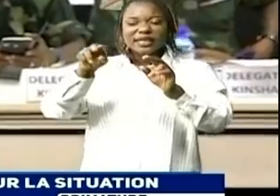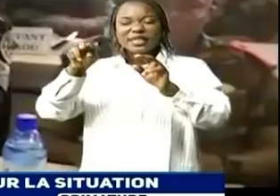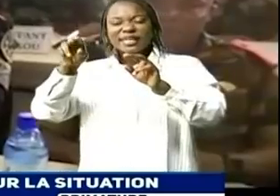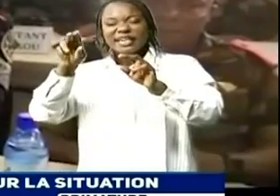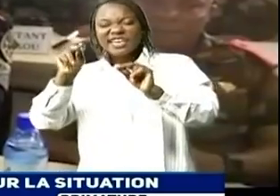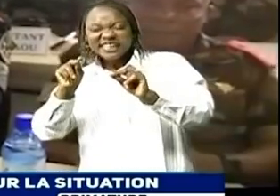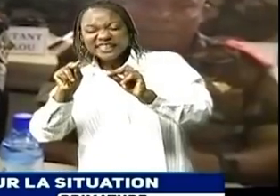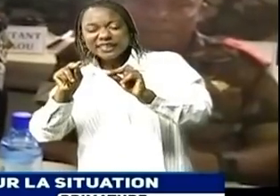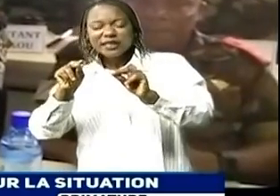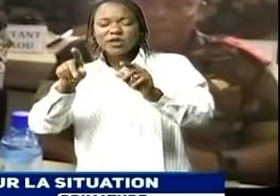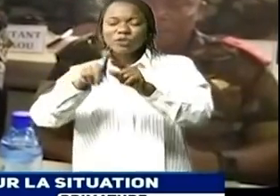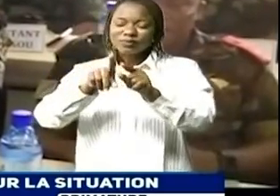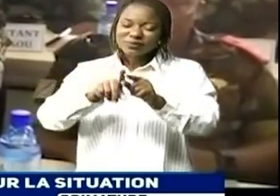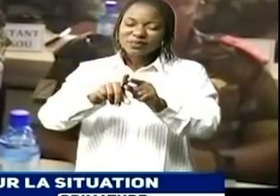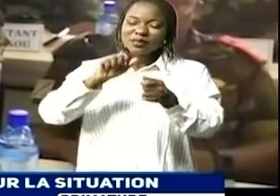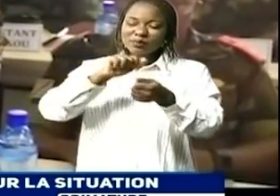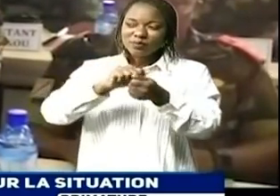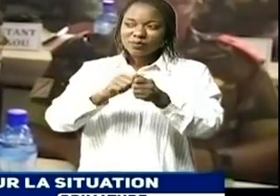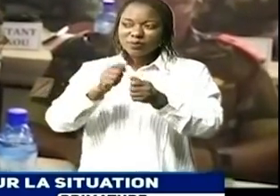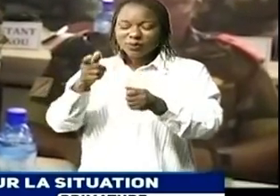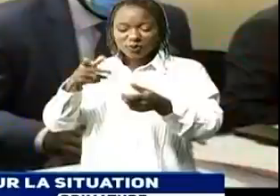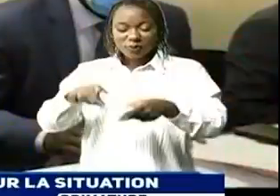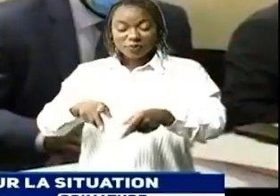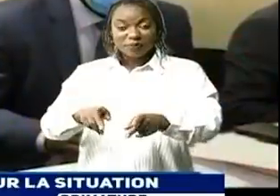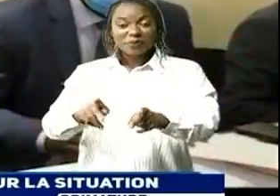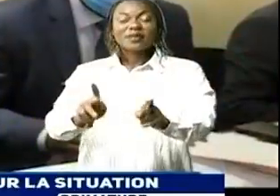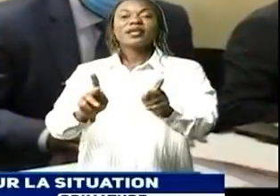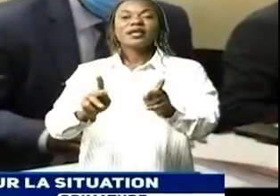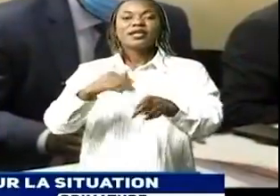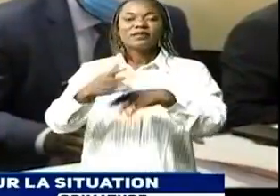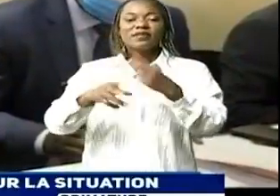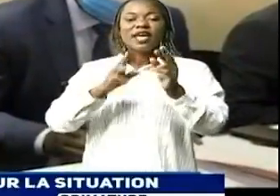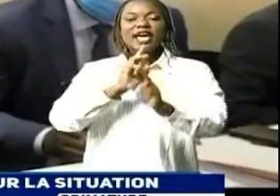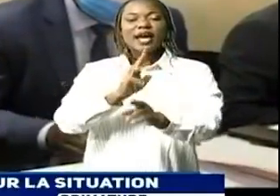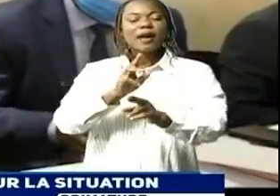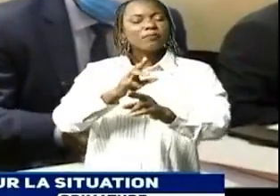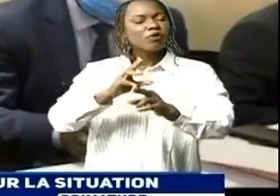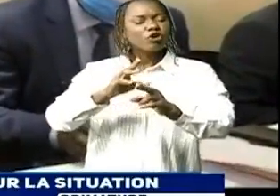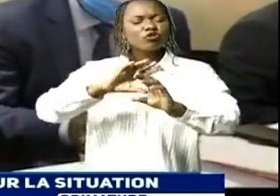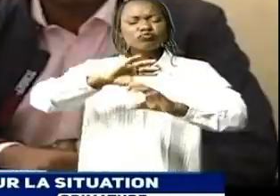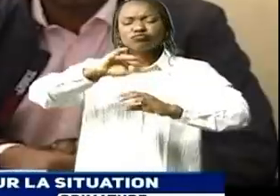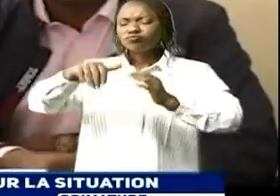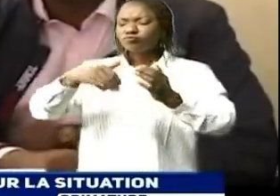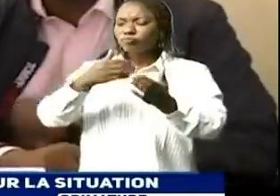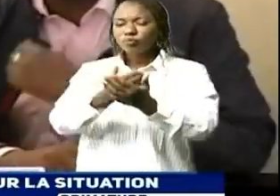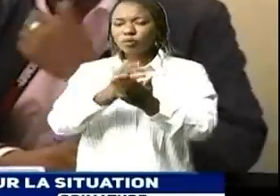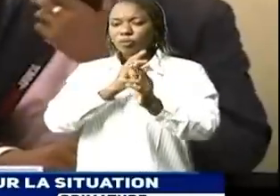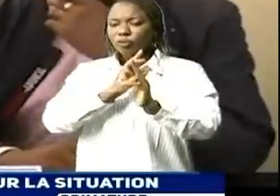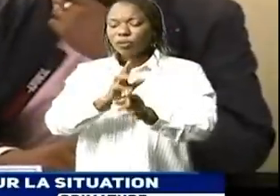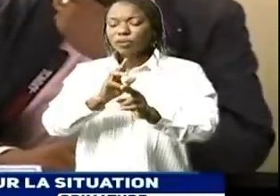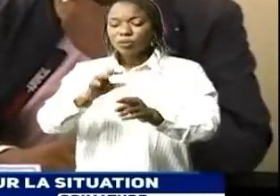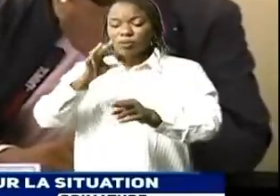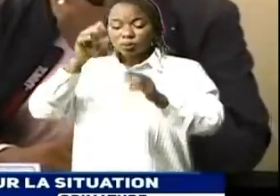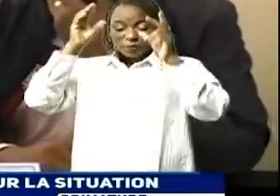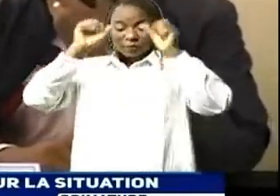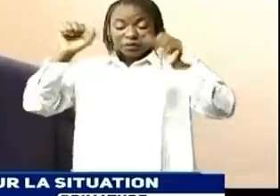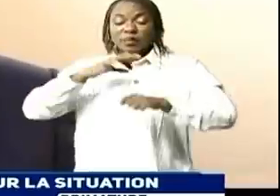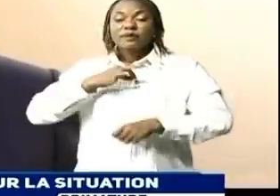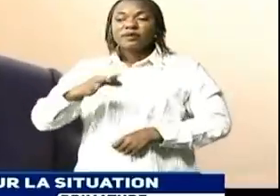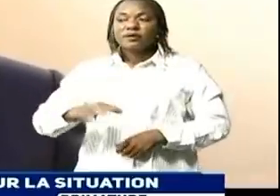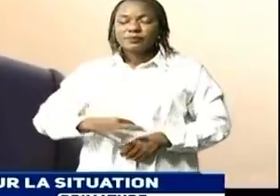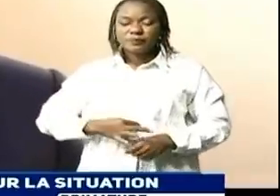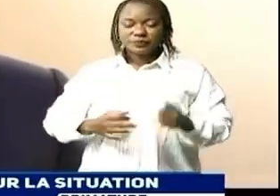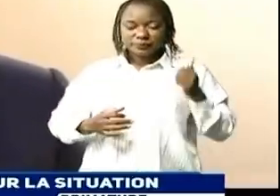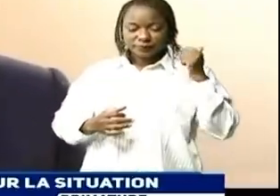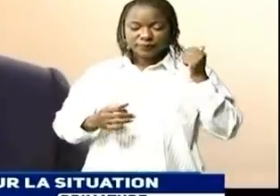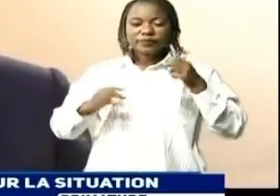menées sur le terrain, chose qui lui permettra de faire un rapport complet au chef de l'État Félix-Antoine Tshisekedi Tshilombo. Le message